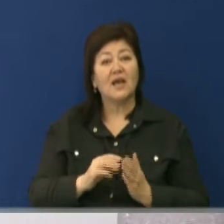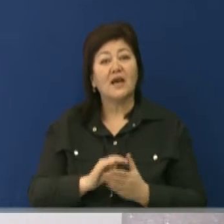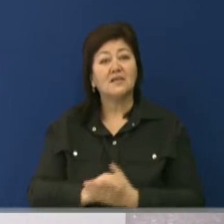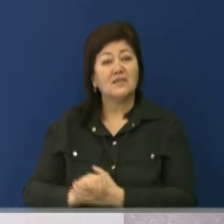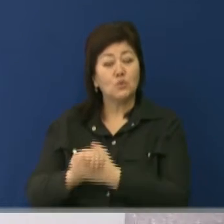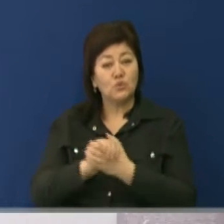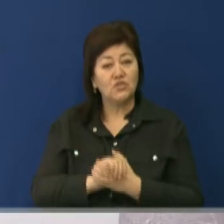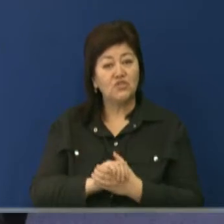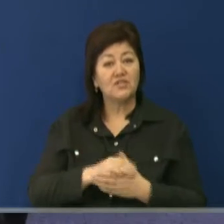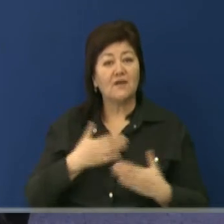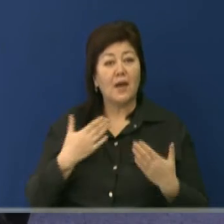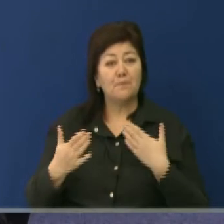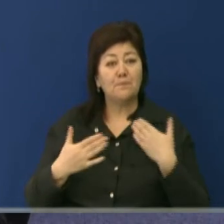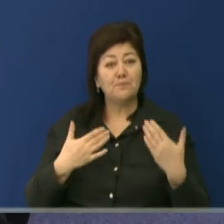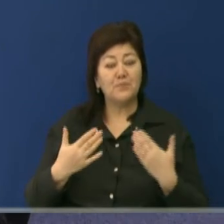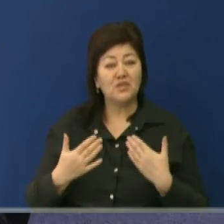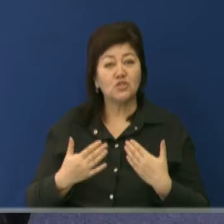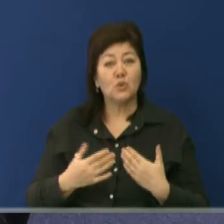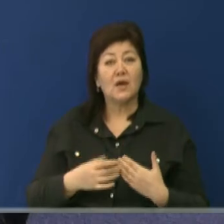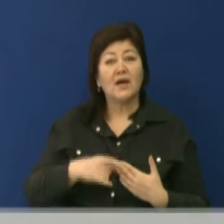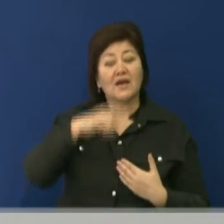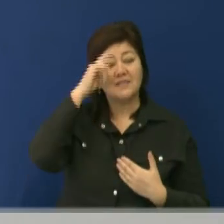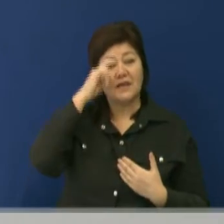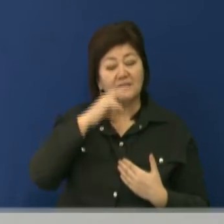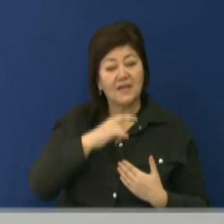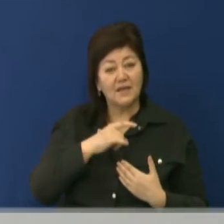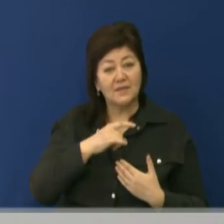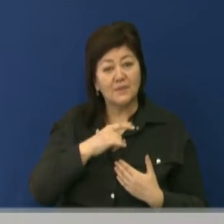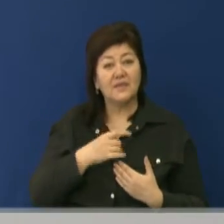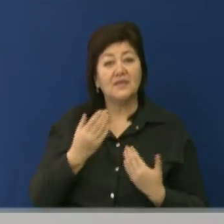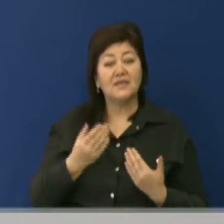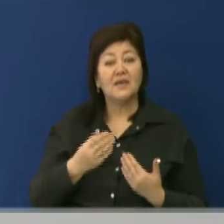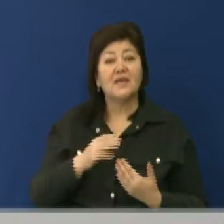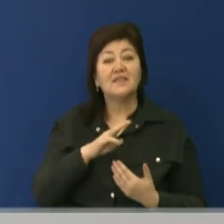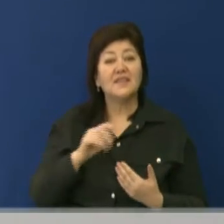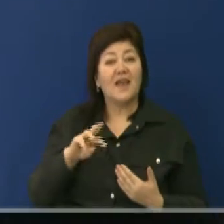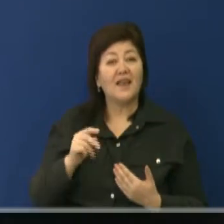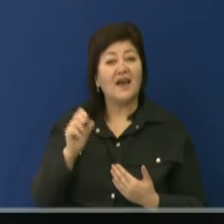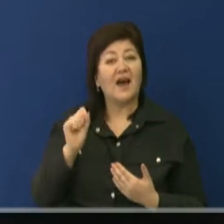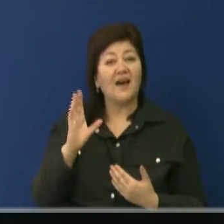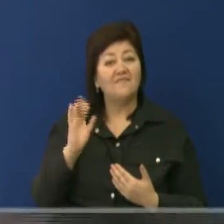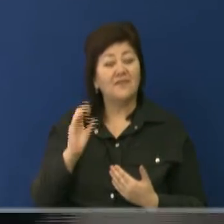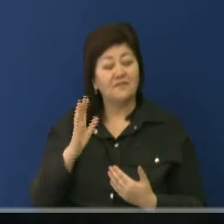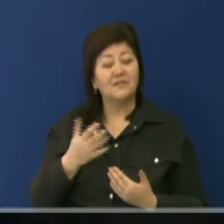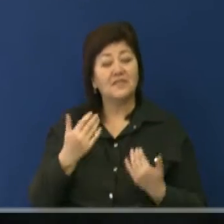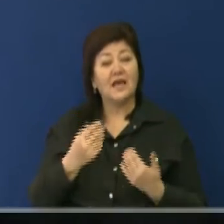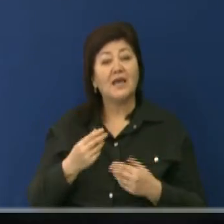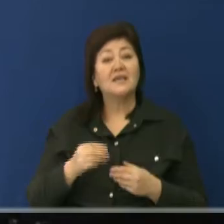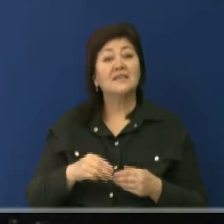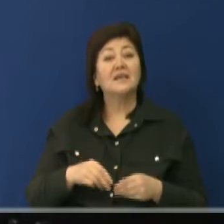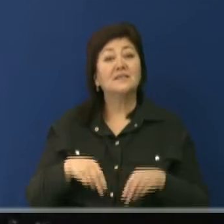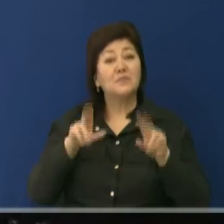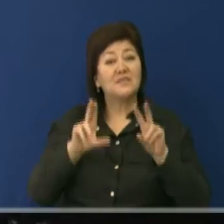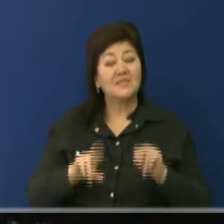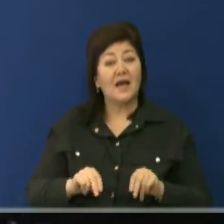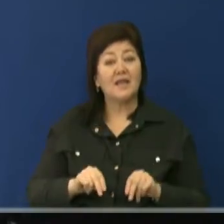Құрама Штаттары елшілігімен, сондай-ақ Қазақ инновациялық гуманитарлық заң университетінің серіктестік қолдауымен қыздарға арналған кәсіпкерлік жобасы іске